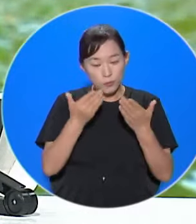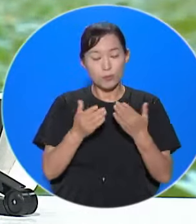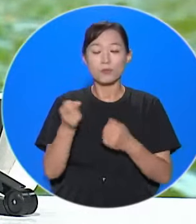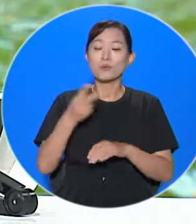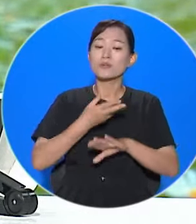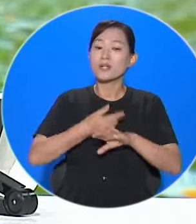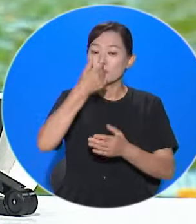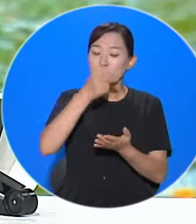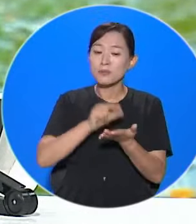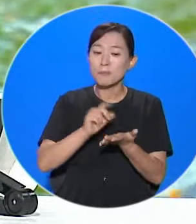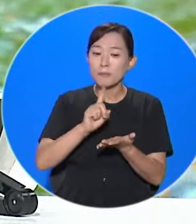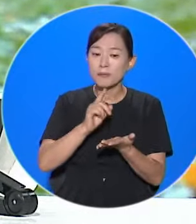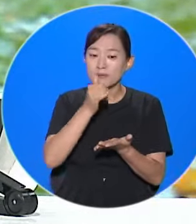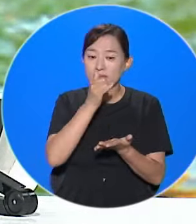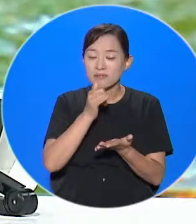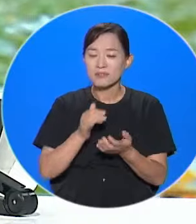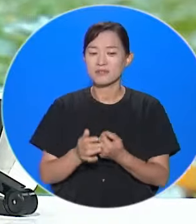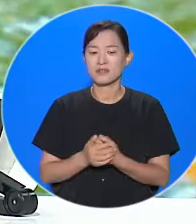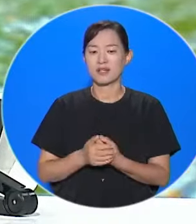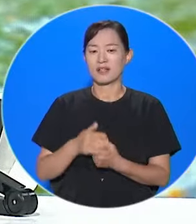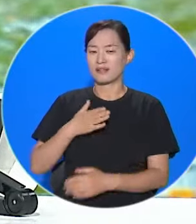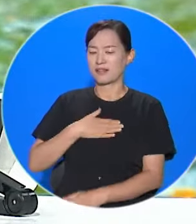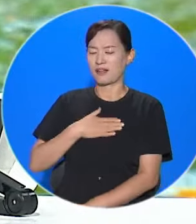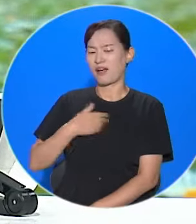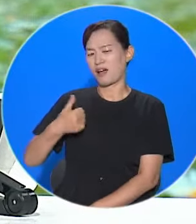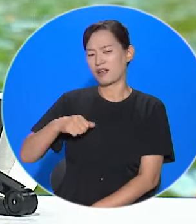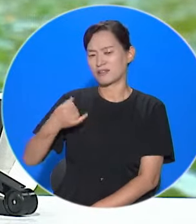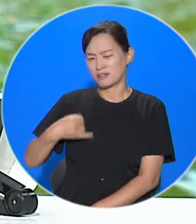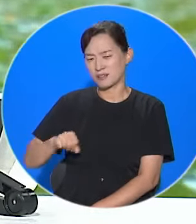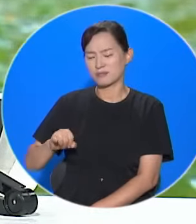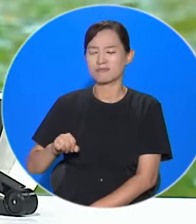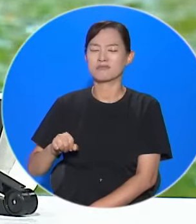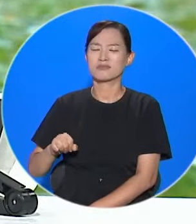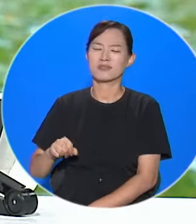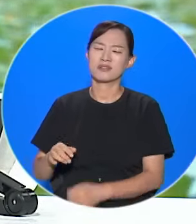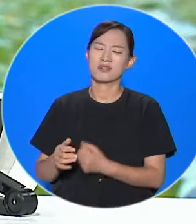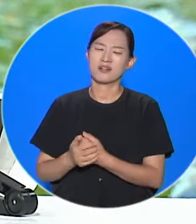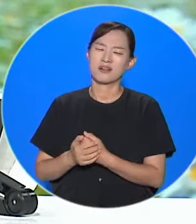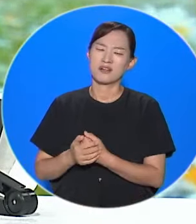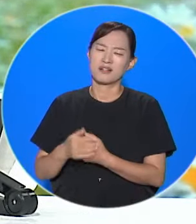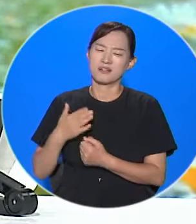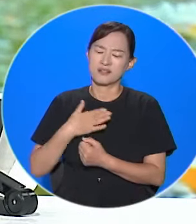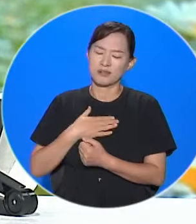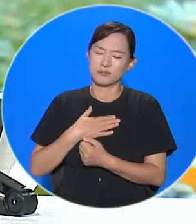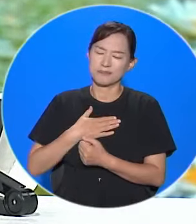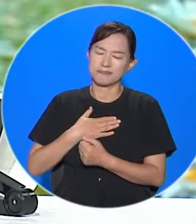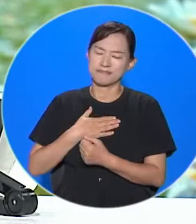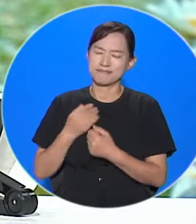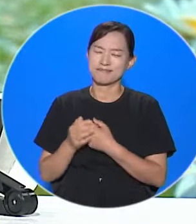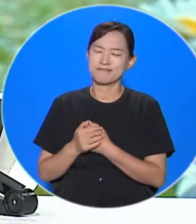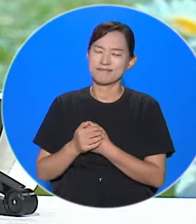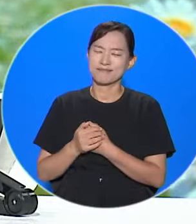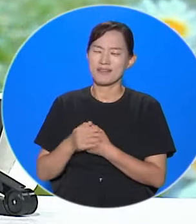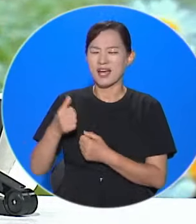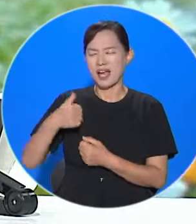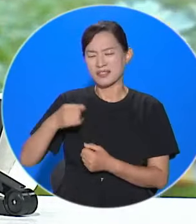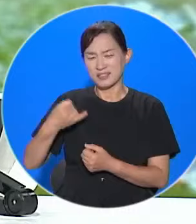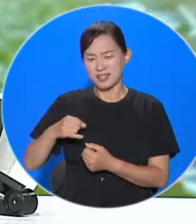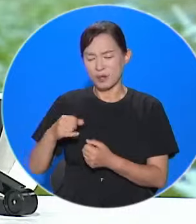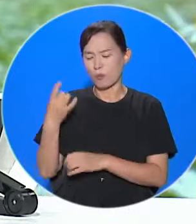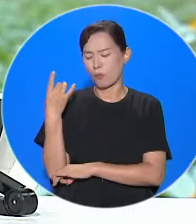제목 뭐가 있을까요? 자녀들도 네. 모태 신앙으로 자녀들도 신앙생활 잘